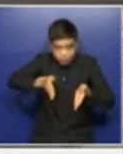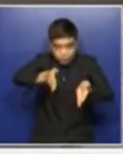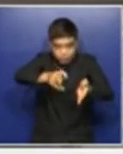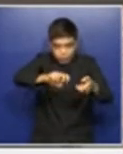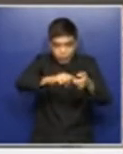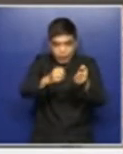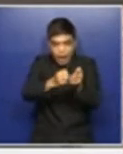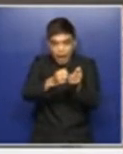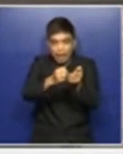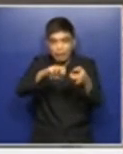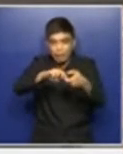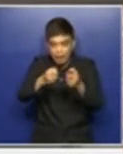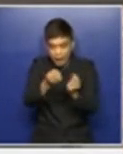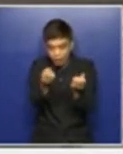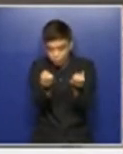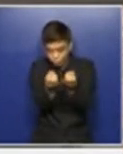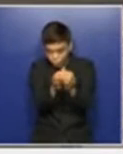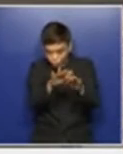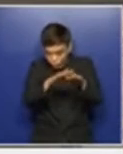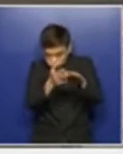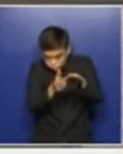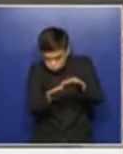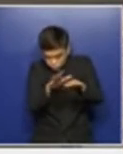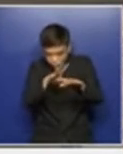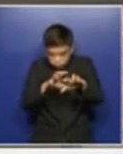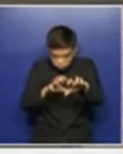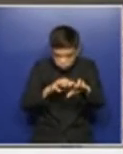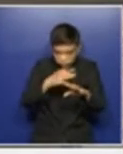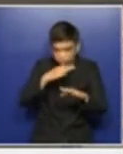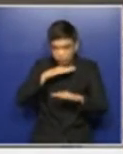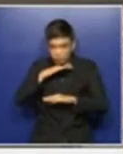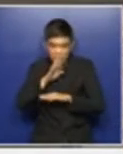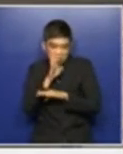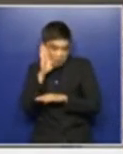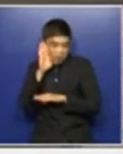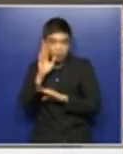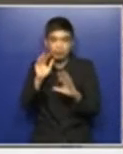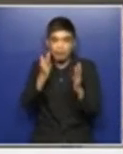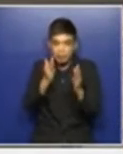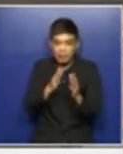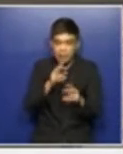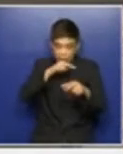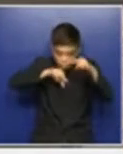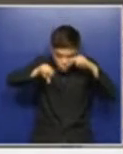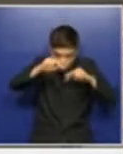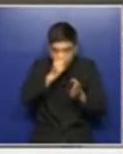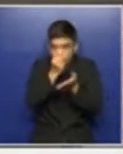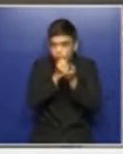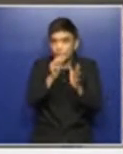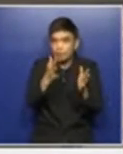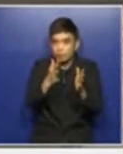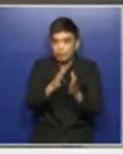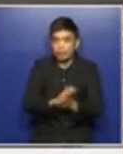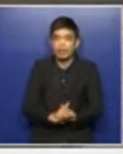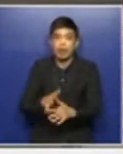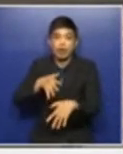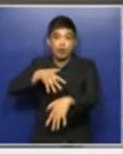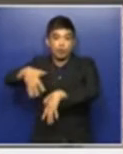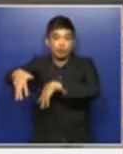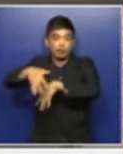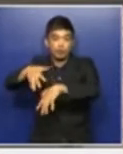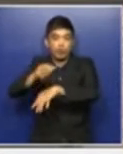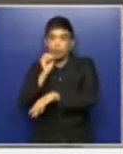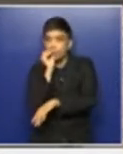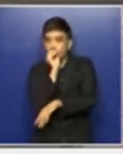ใครที่ไหนเข้าไปดูแลและซ่อมบำรุงให้ชาวบ้านได้ร้องเรียนไปที่อบต.คลองยาวถูกปฏิเสธว่